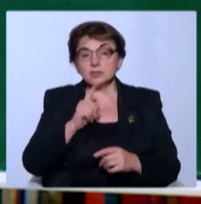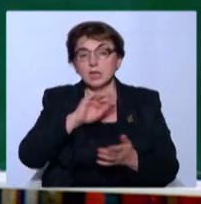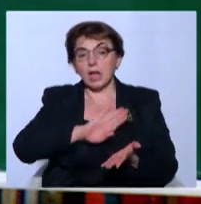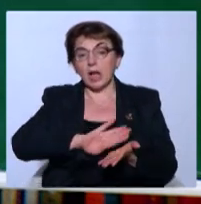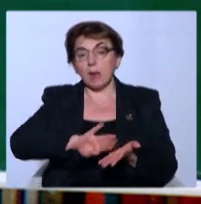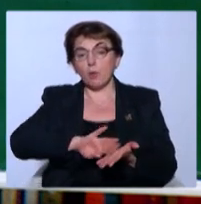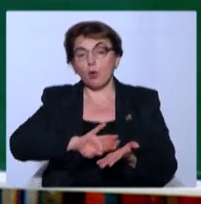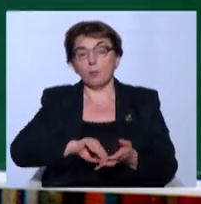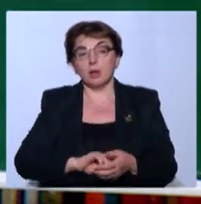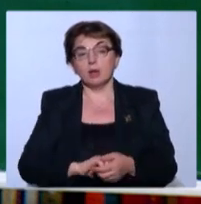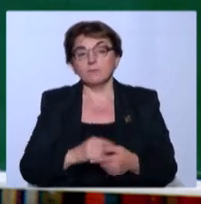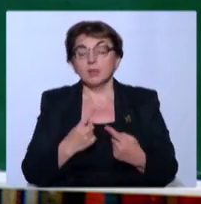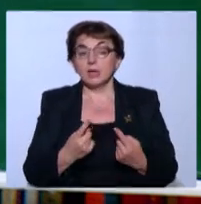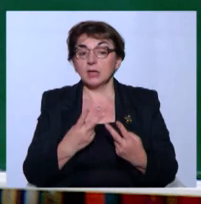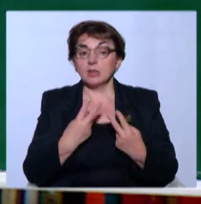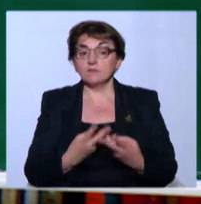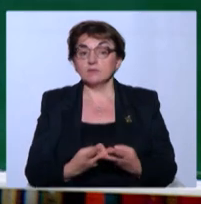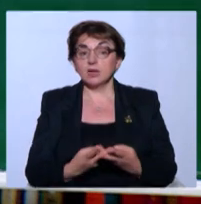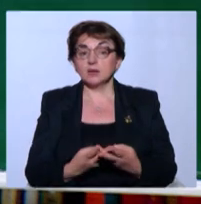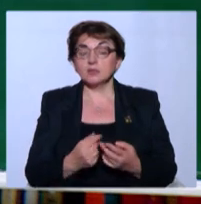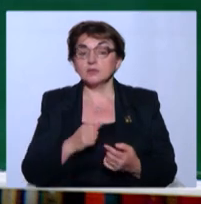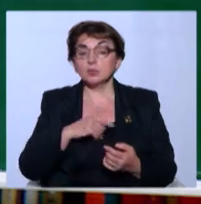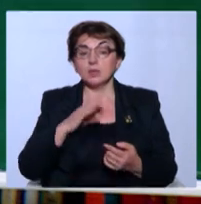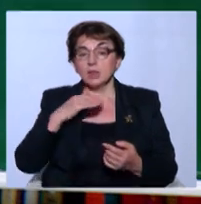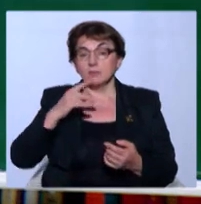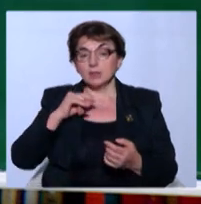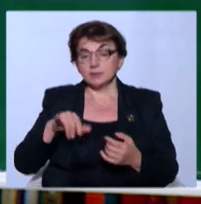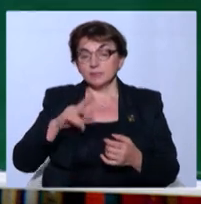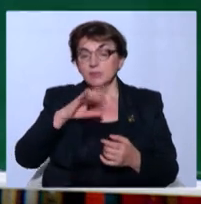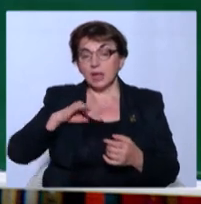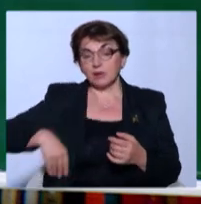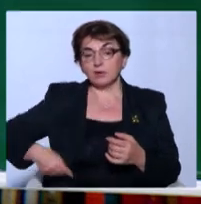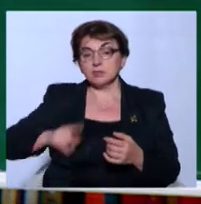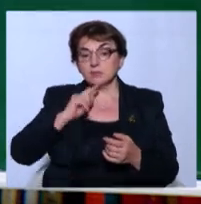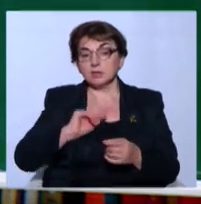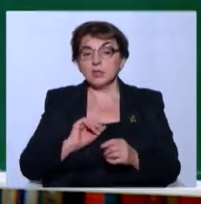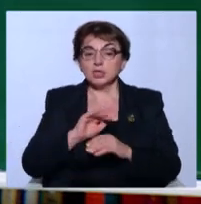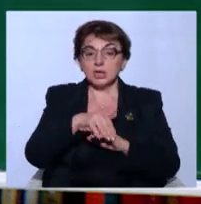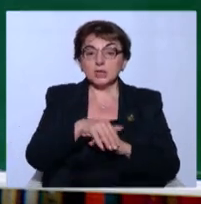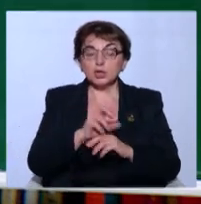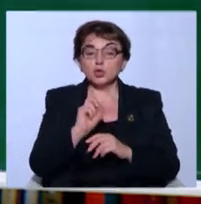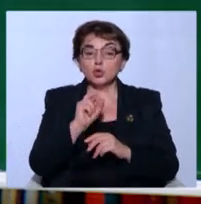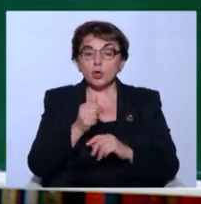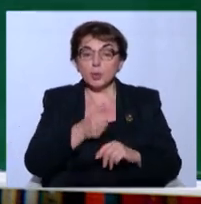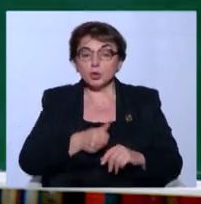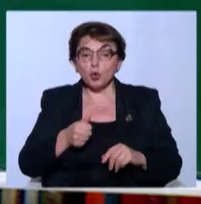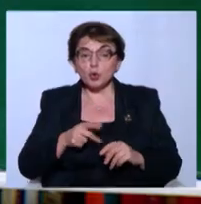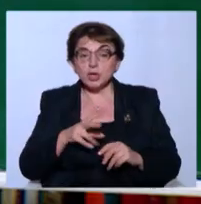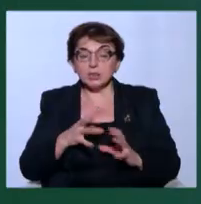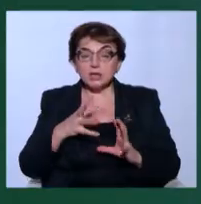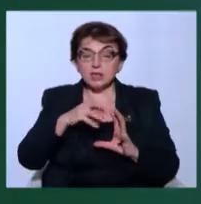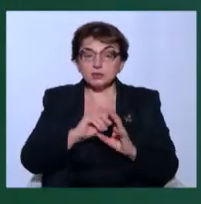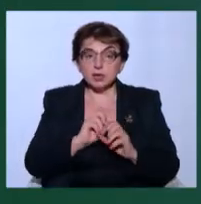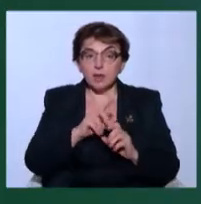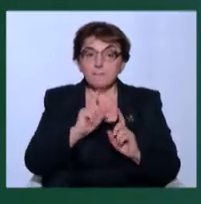წვენის გამოყოფა. ეხლა და ნაღვლის წვენი სადინარით ჩადის 12 გოჯა ნაწლავში, როგორც